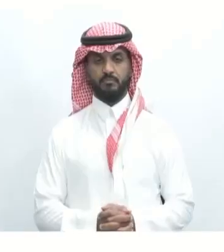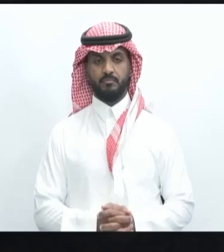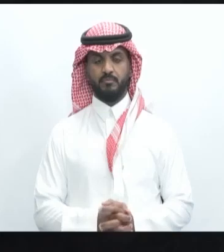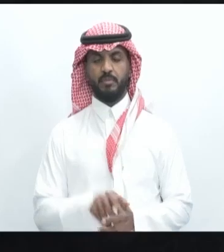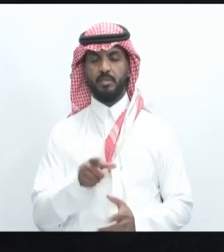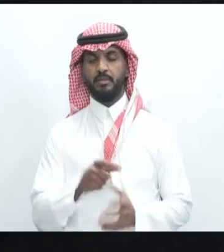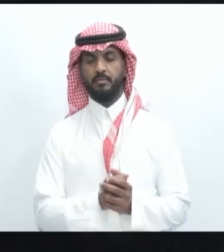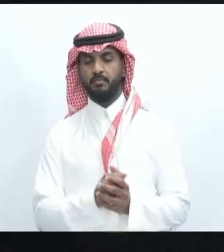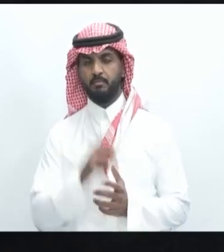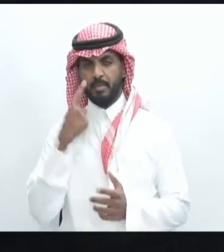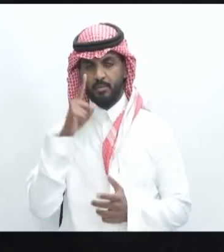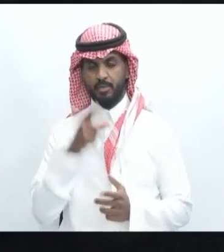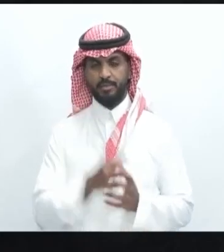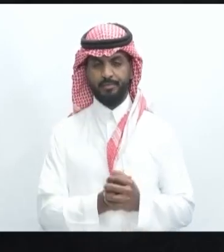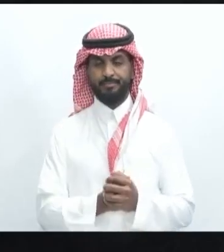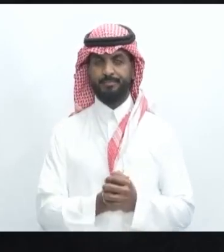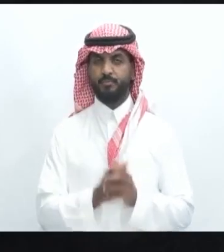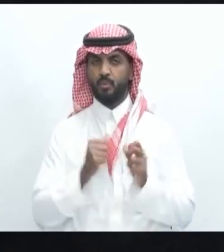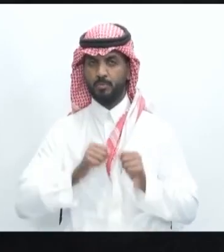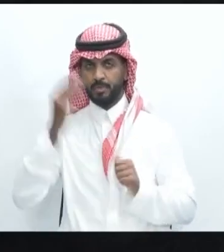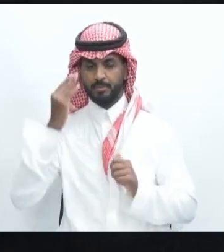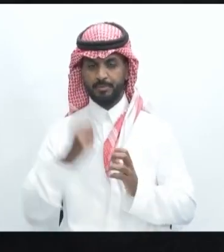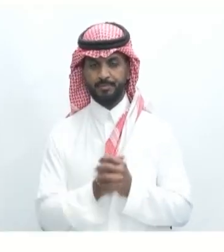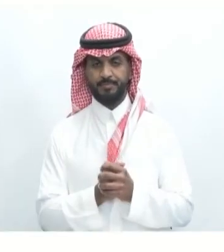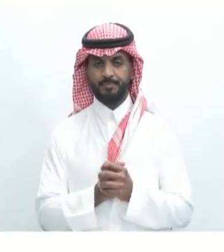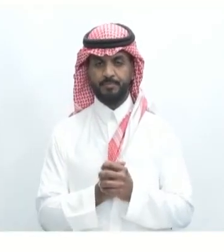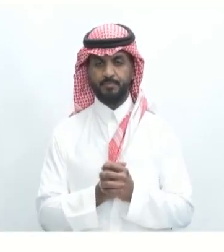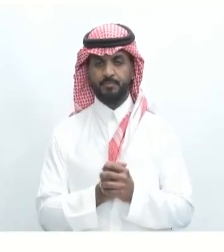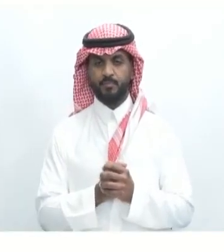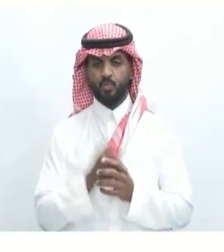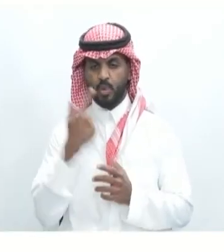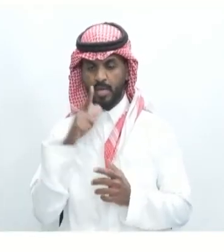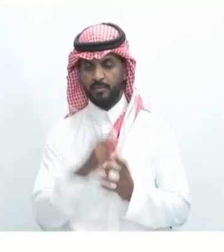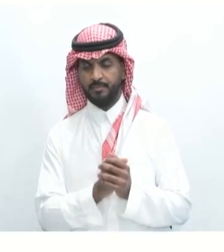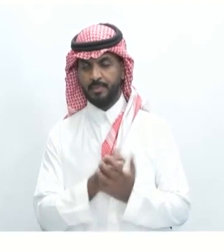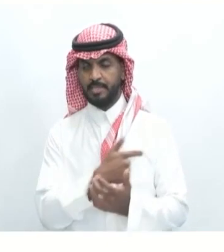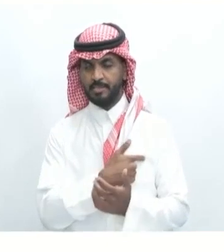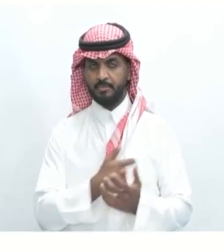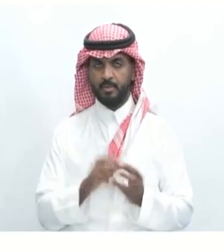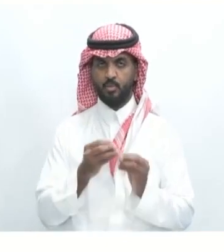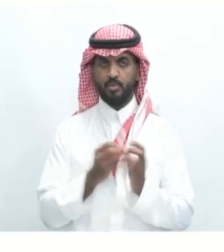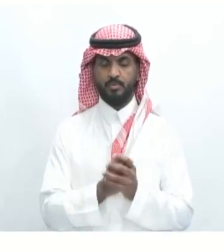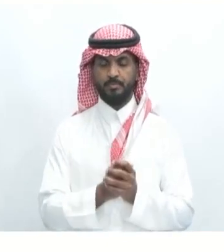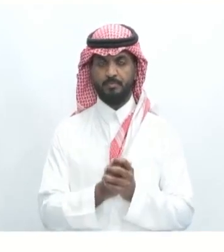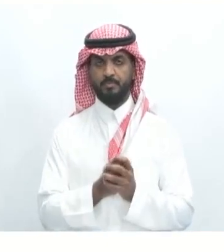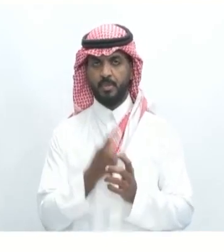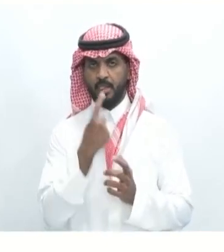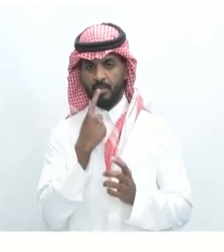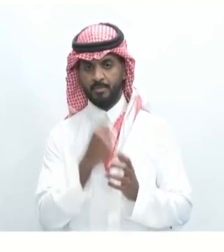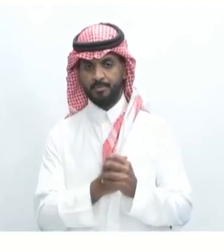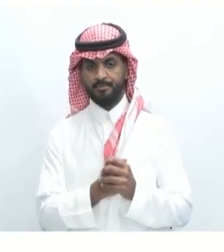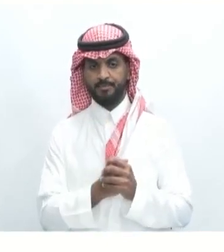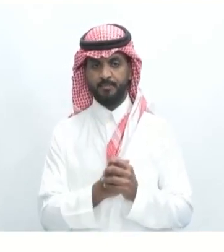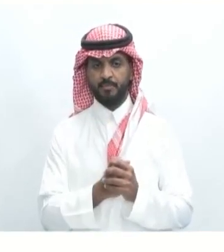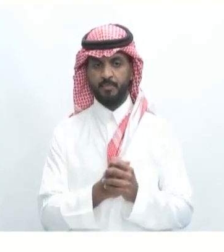اذا ماذا نلاحظ طلابي وطالبات الاحظ الاسماء الملونه باللون